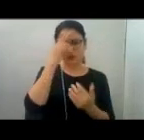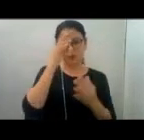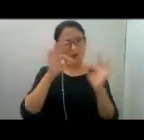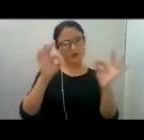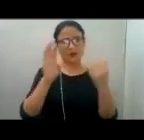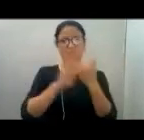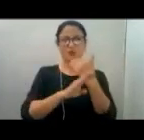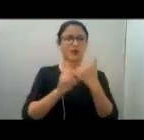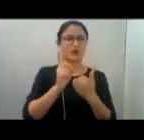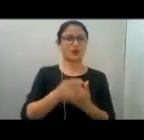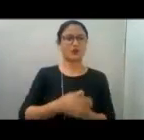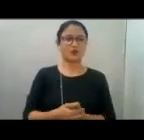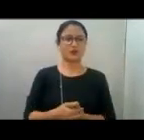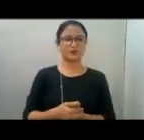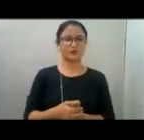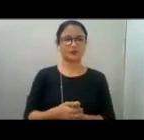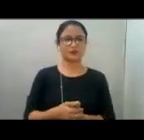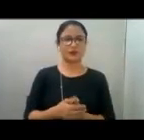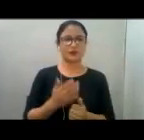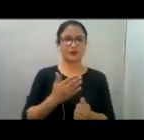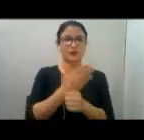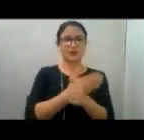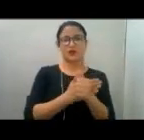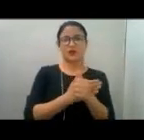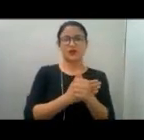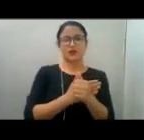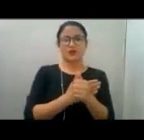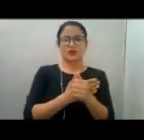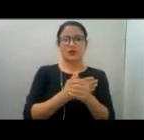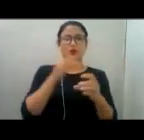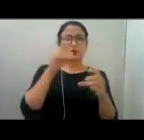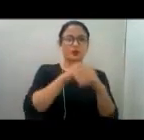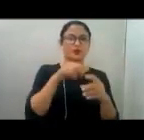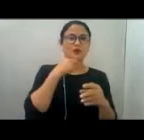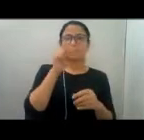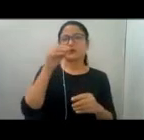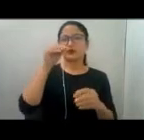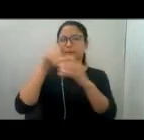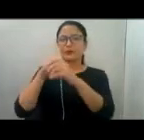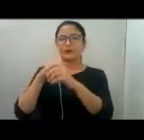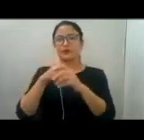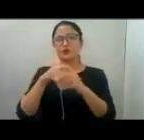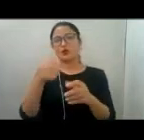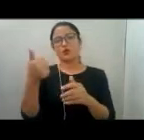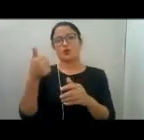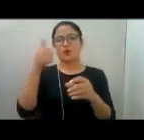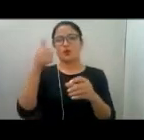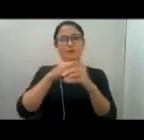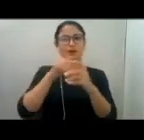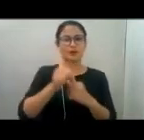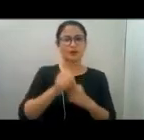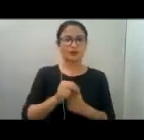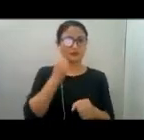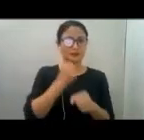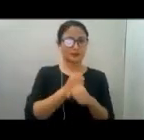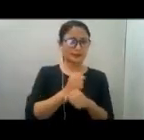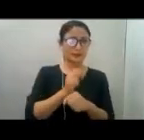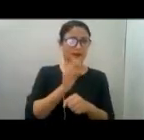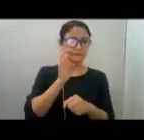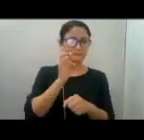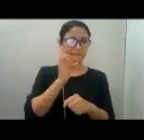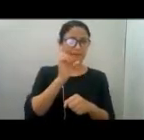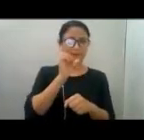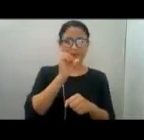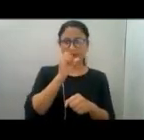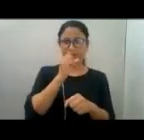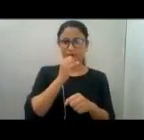खालको अगाडिको दुईवटा क्याटेगोरीमा नपर्नेहरू चाहिँ यसमा पर्नु भएको छ. पेसाको क्याटेगोरीमा हेर्दाखेरि